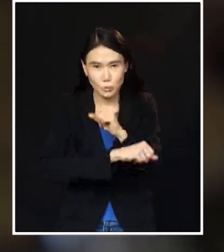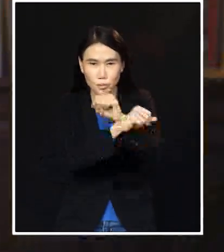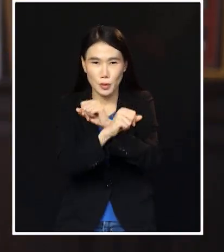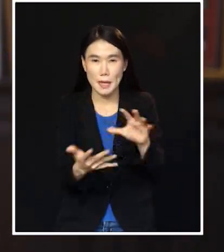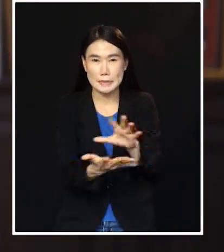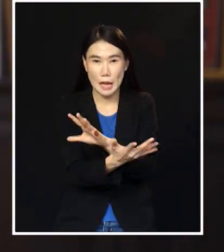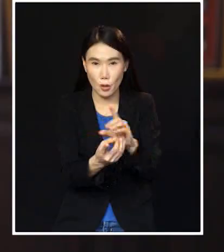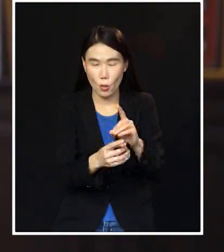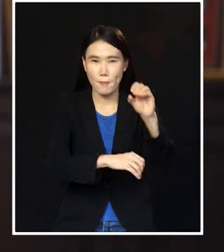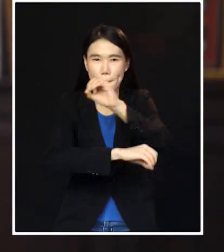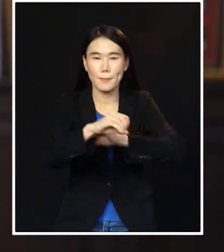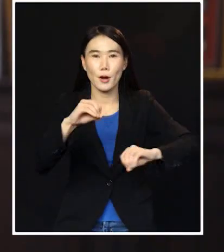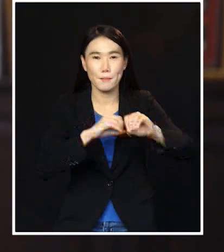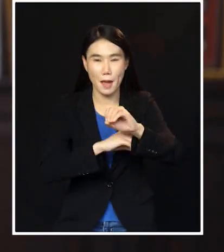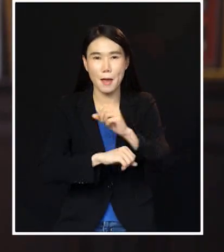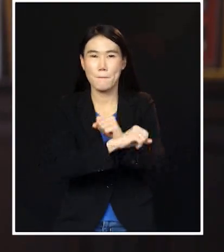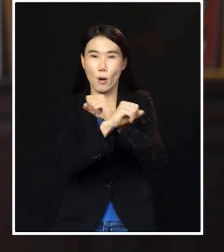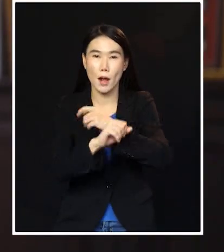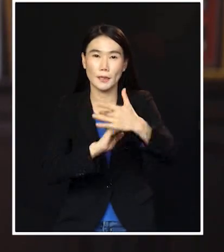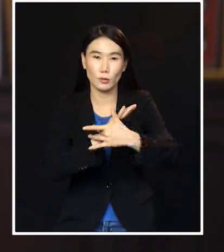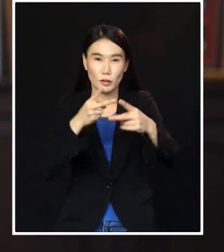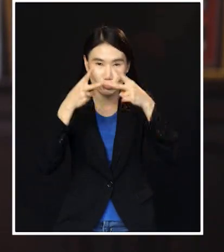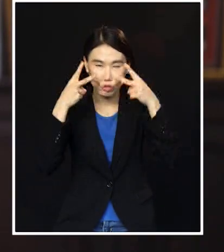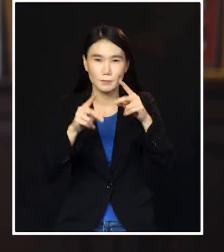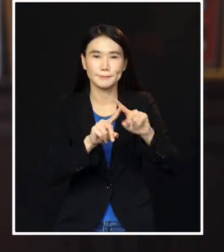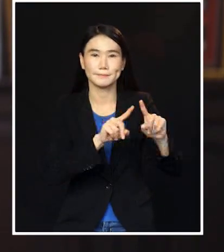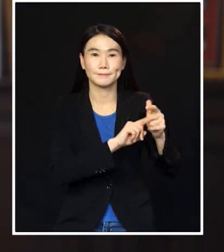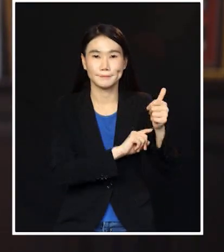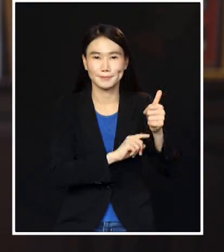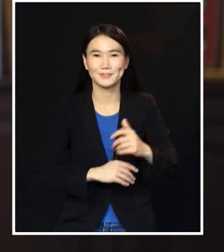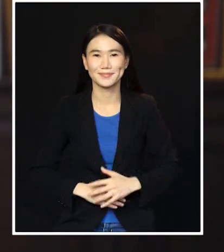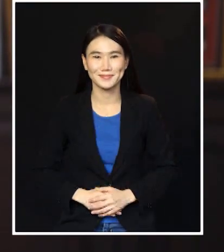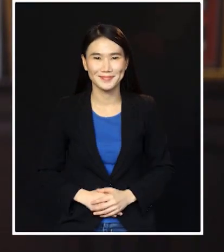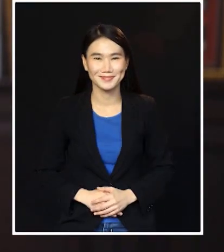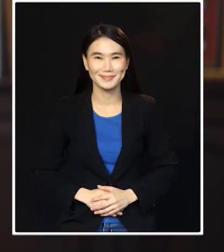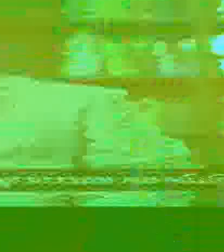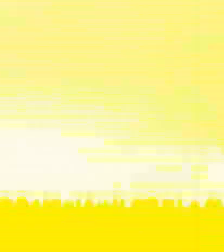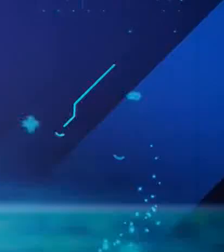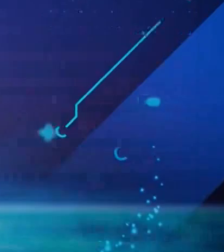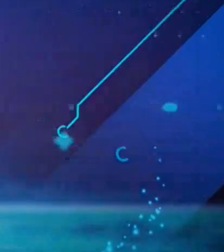นต้องช่วยกันครับดูแลสังคมนี้ให้ปลอดภัยจากอาชญากรรมทางเทคโนโลยีครับ